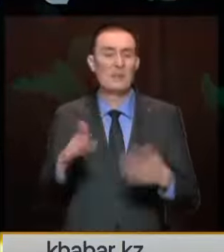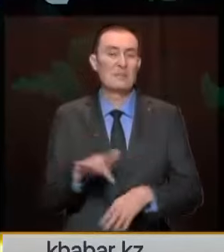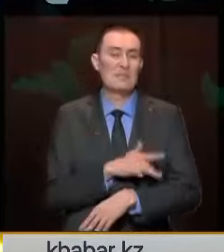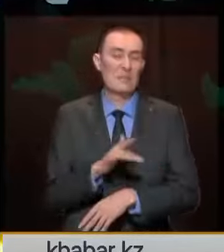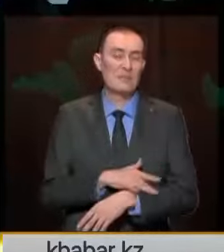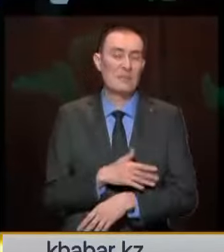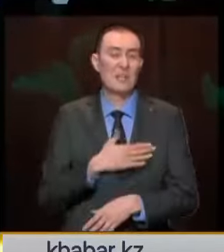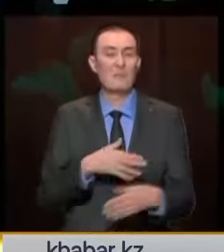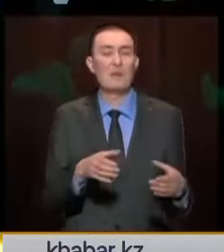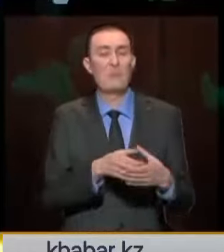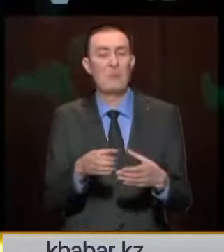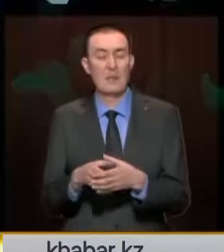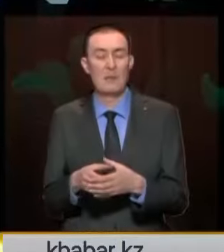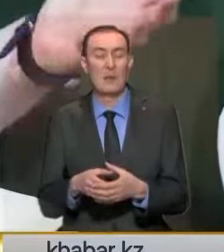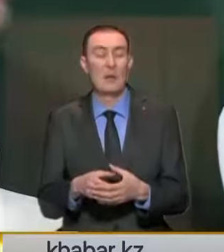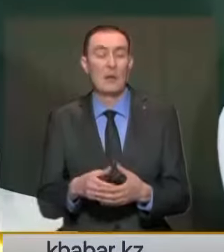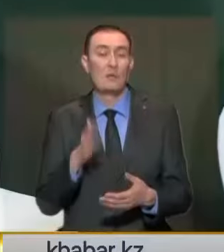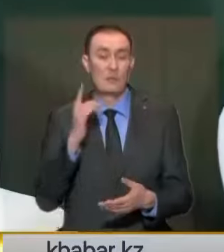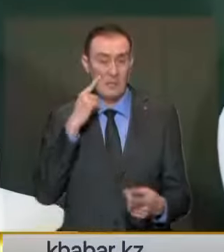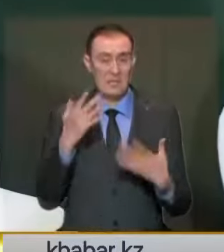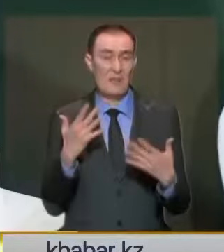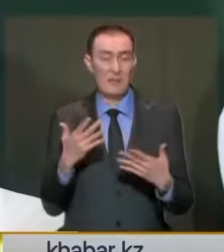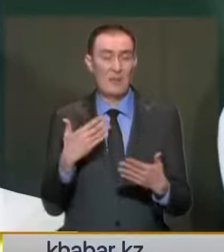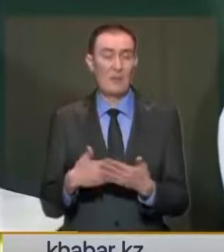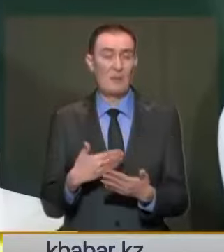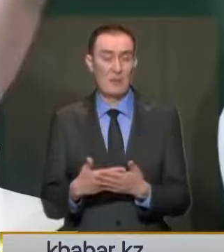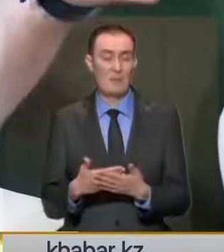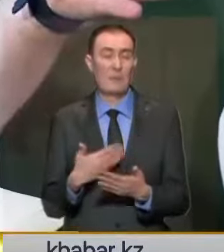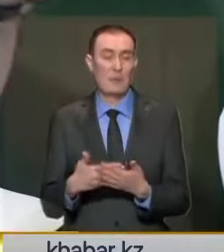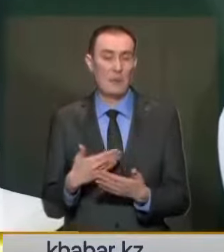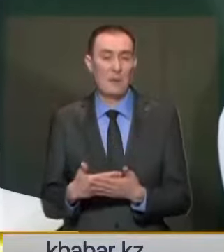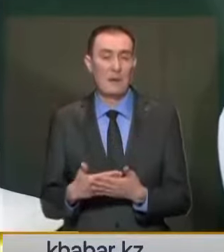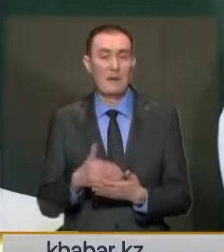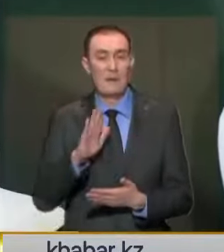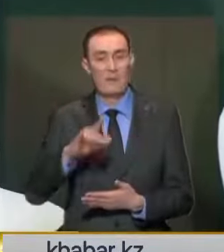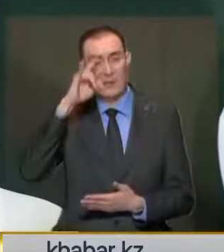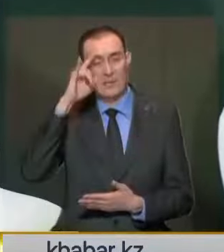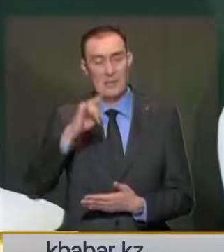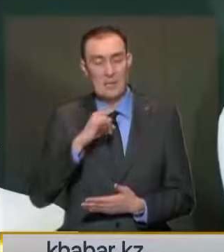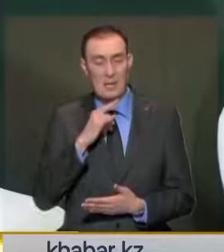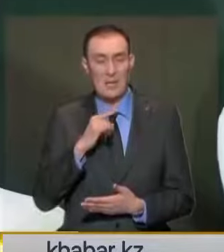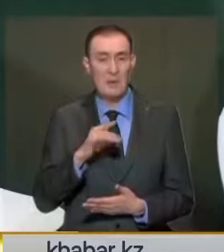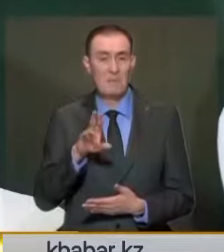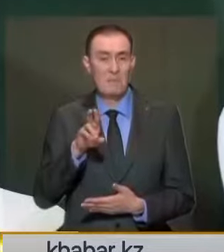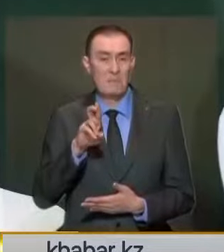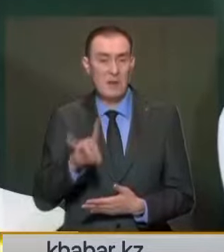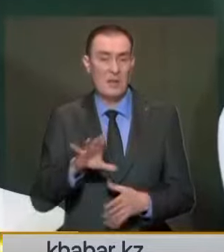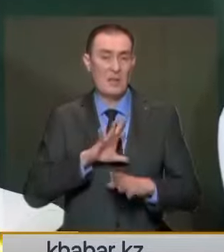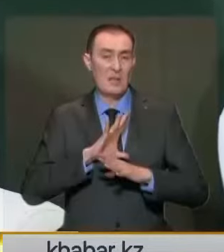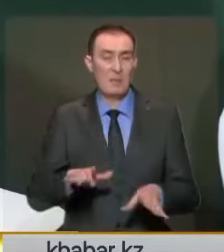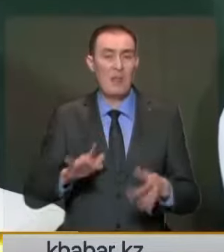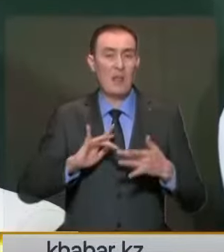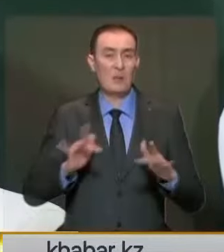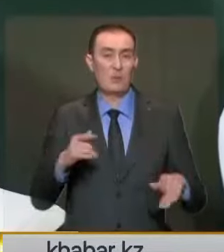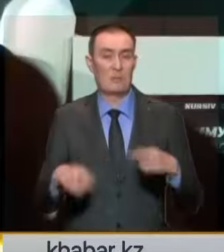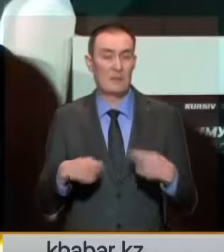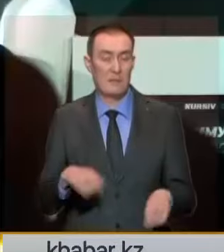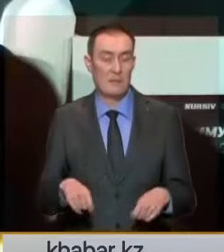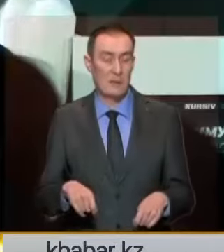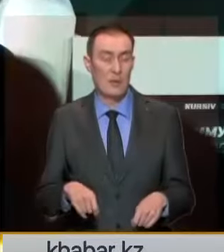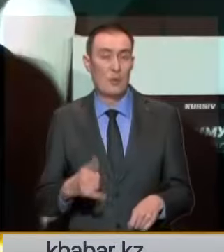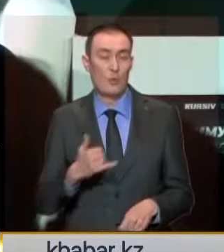нашим партнерам. Вот давайте представим, что, например, к примеру, в Казахстане, допустим, не было бы электронной площадки,